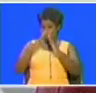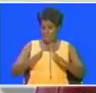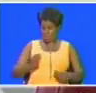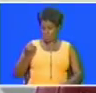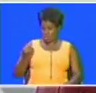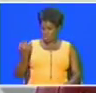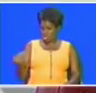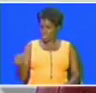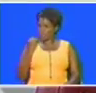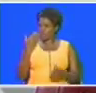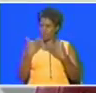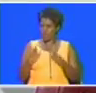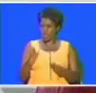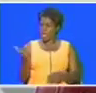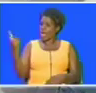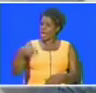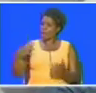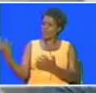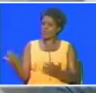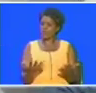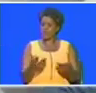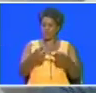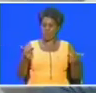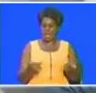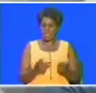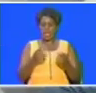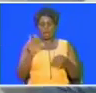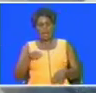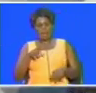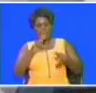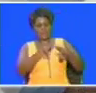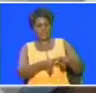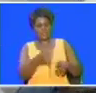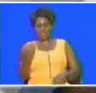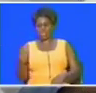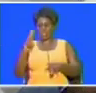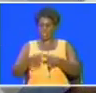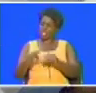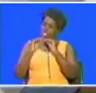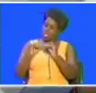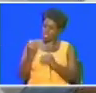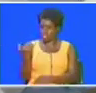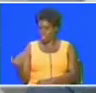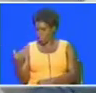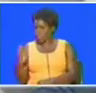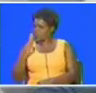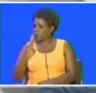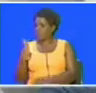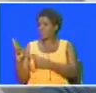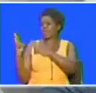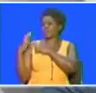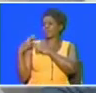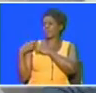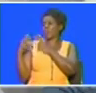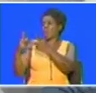wamaliza kula, msana anaambiwa auntie njoo toa vyombo mezani, na mama amekaa, watoto wamekaa. Wafunze watoto wako wajibike pia, wajue chukua